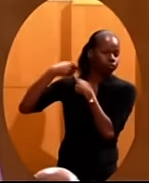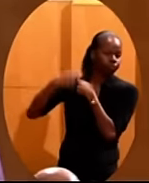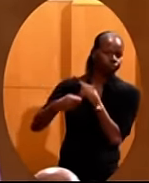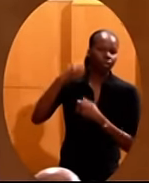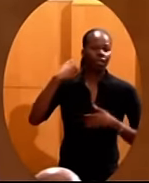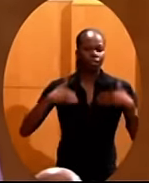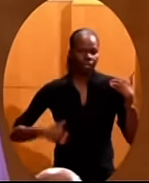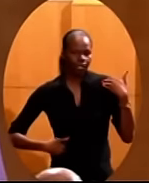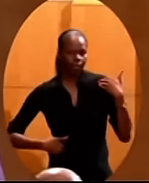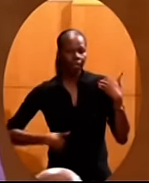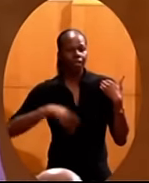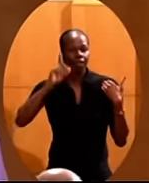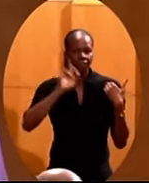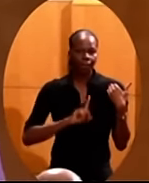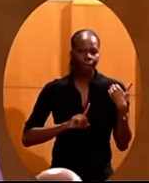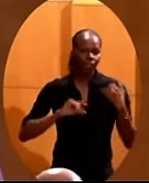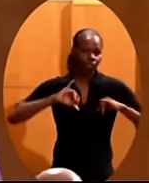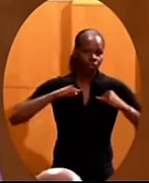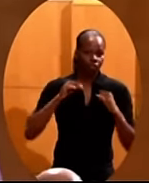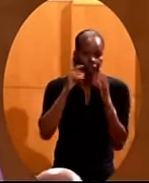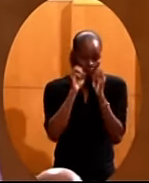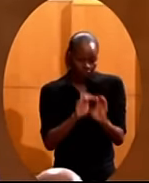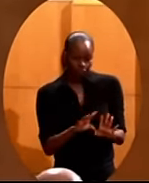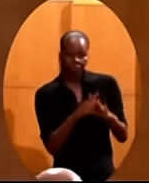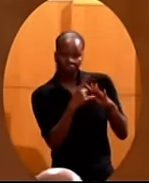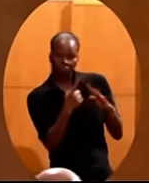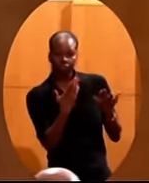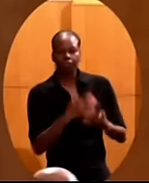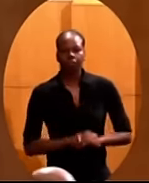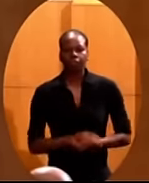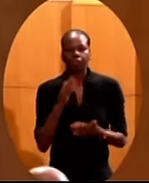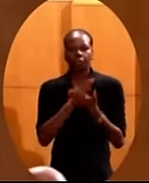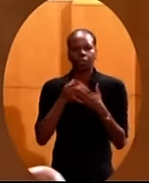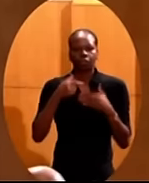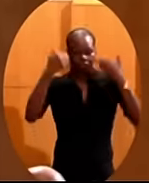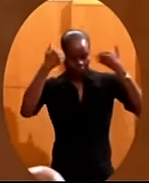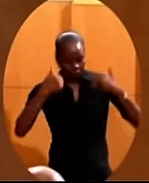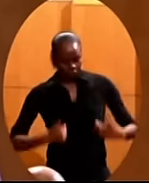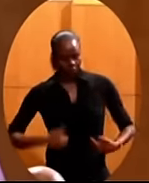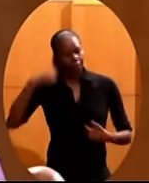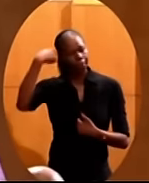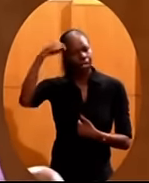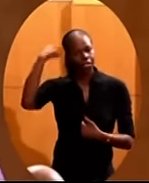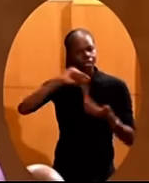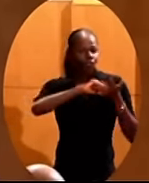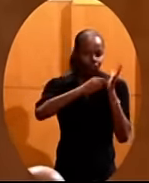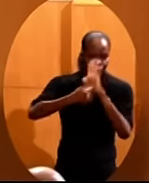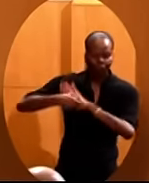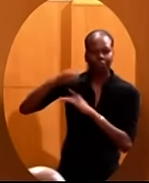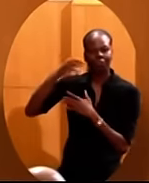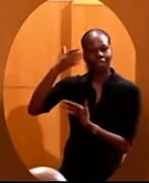handicapé femmes jeunes laissé pour compte car je suis le président de tous les